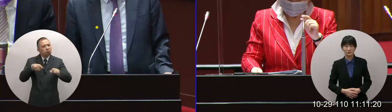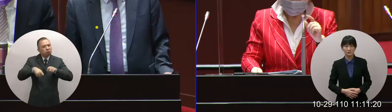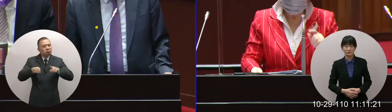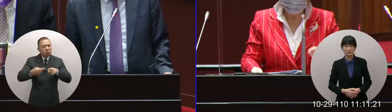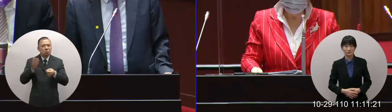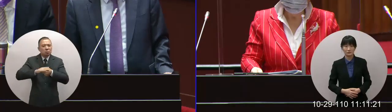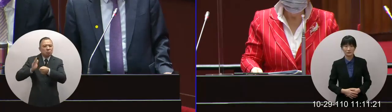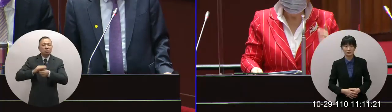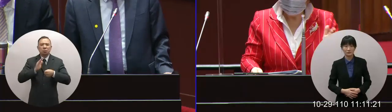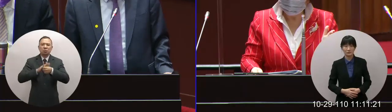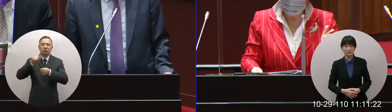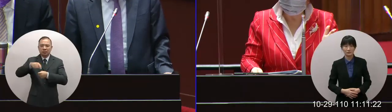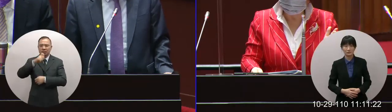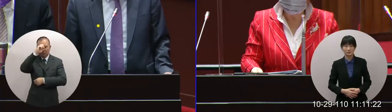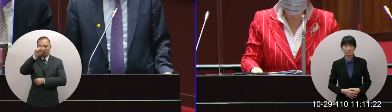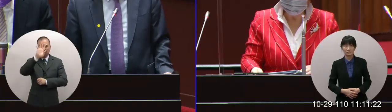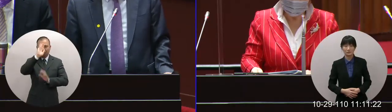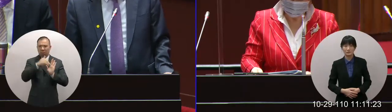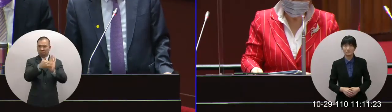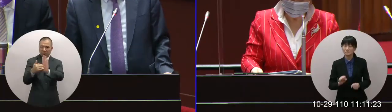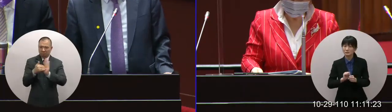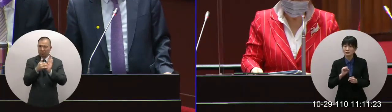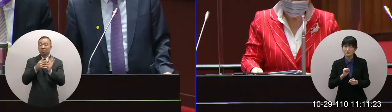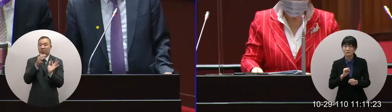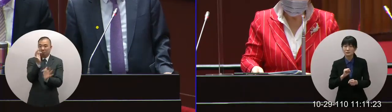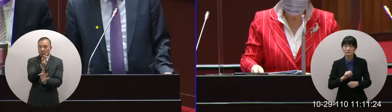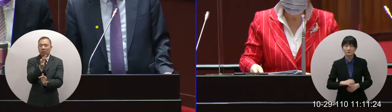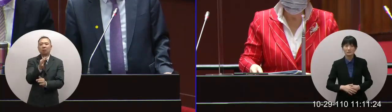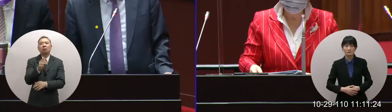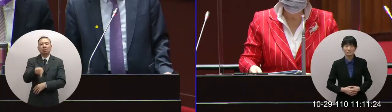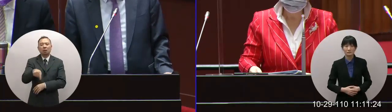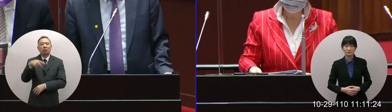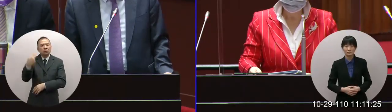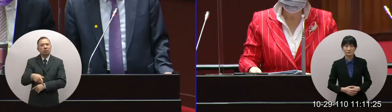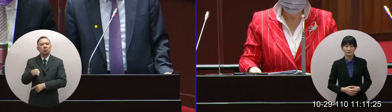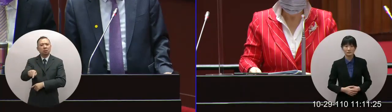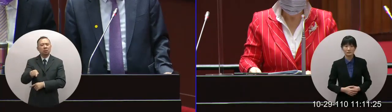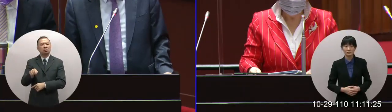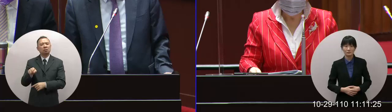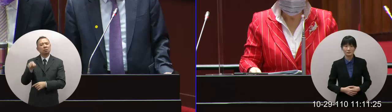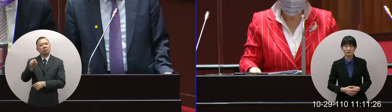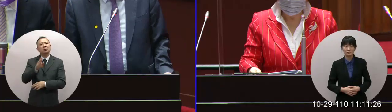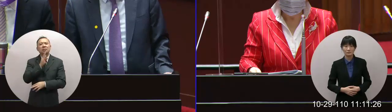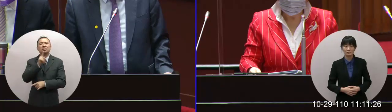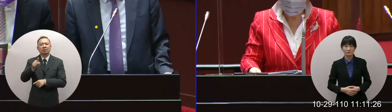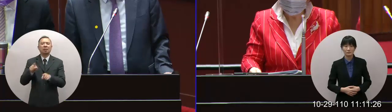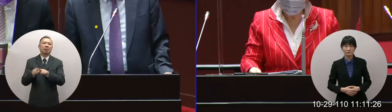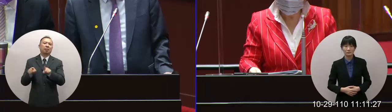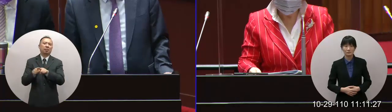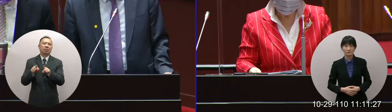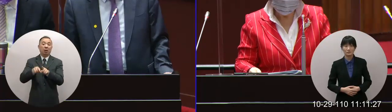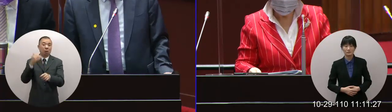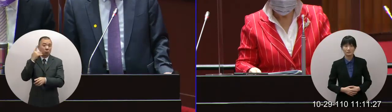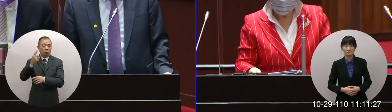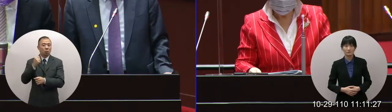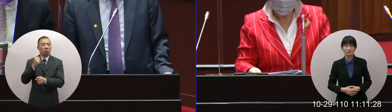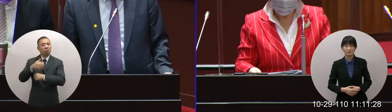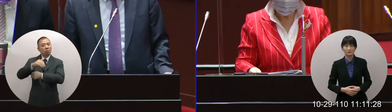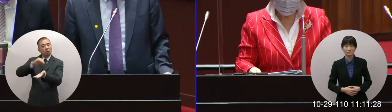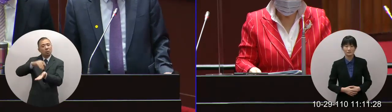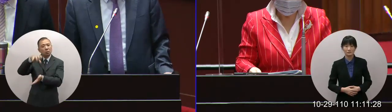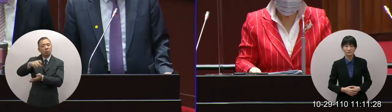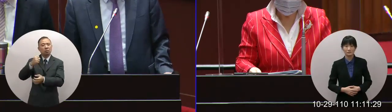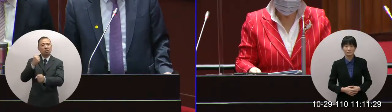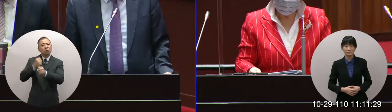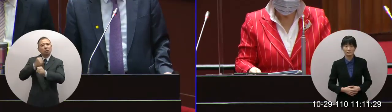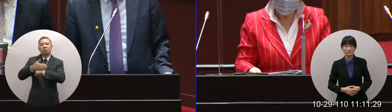加强的方式。那医师人员他也重要哈，但是那是一个普遍的情形，所以我们在医师人员 第